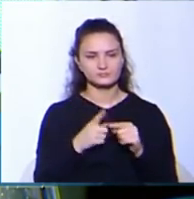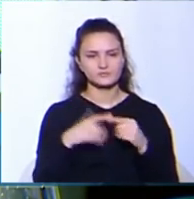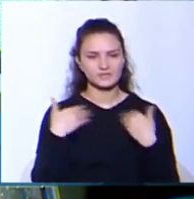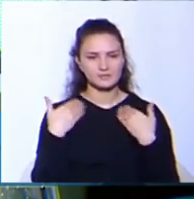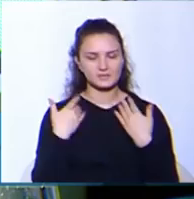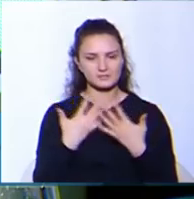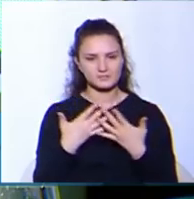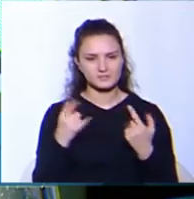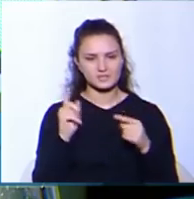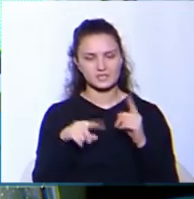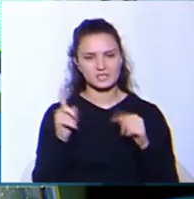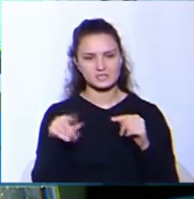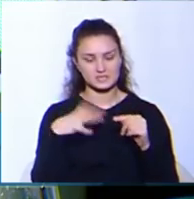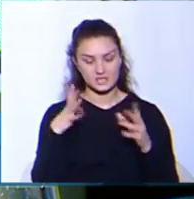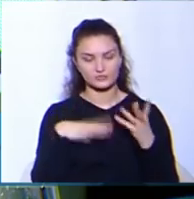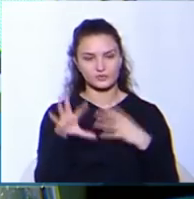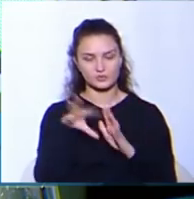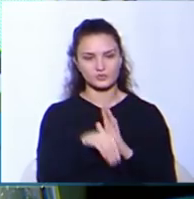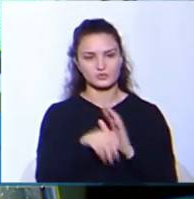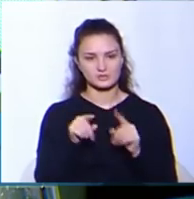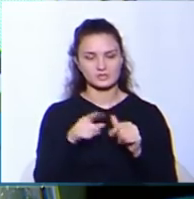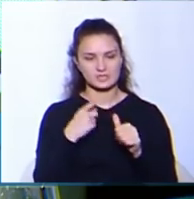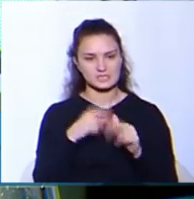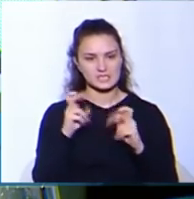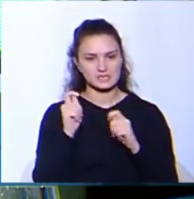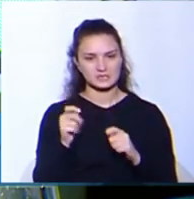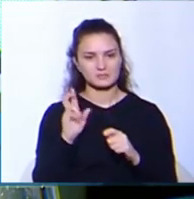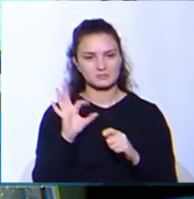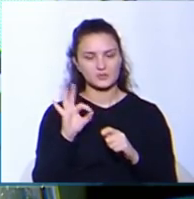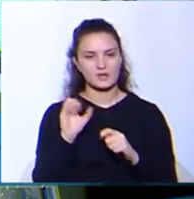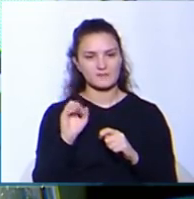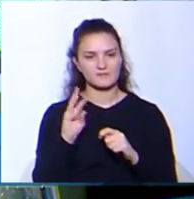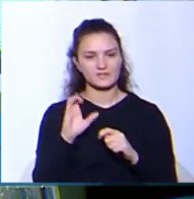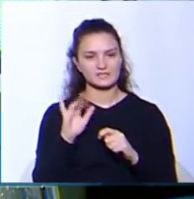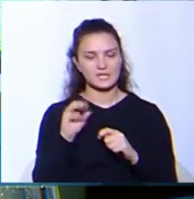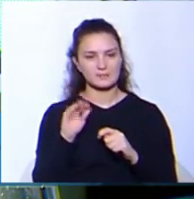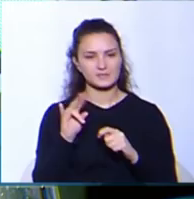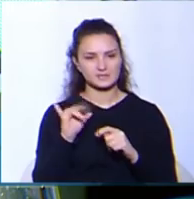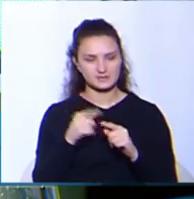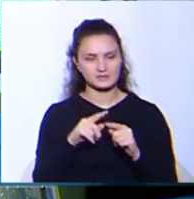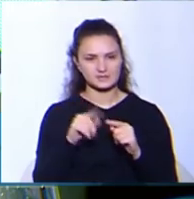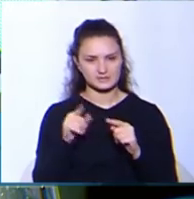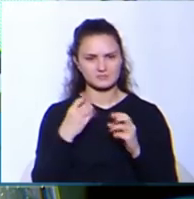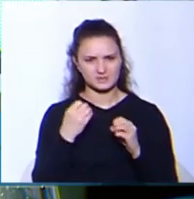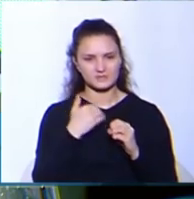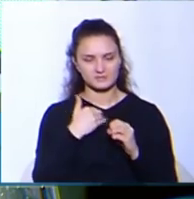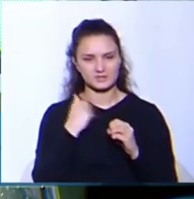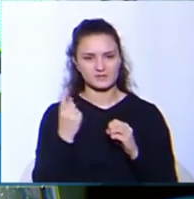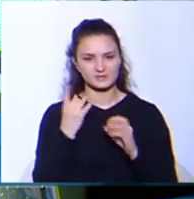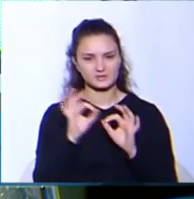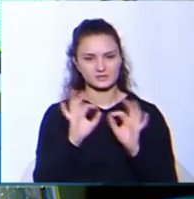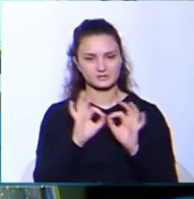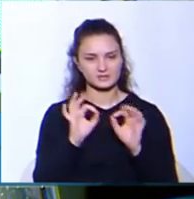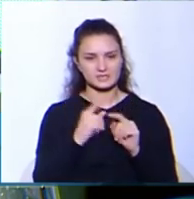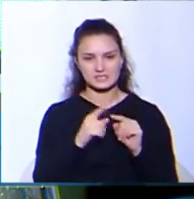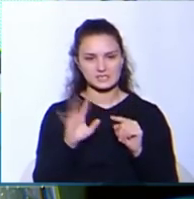მეტამფეტამინები ხან საქართველოში ეძახიან ხოლმე ბიოამფეტამინ და ამ შემდეგ. ეს მე კიდე ერთხელ მინდა ხაზი